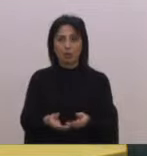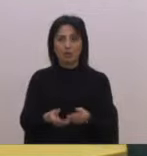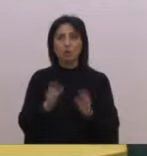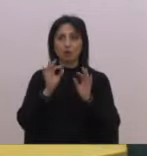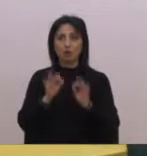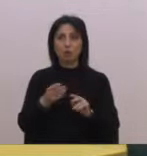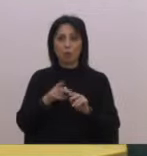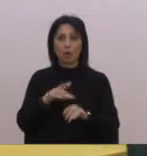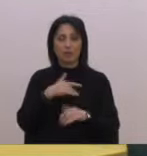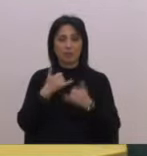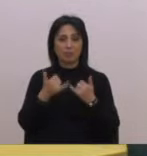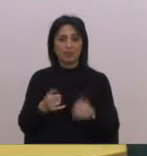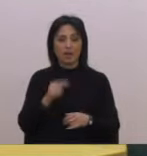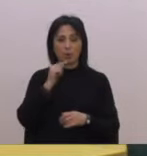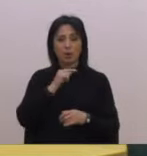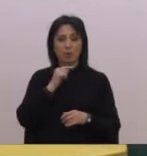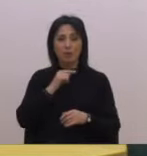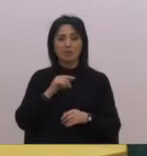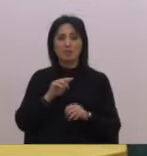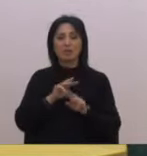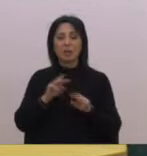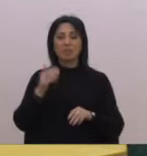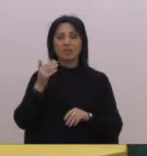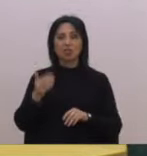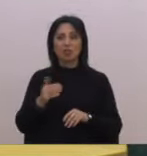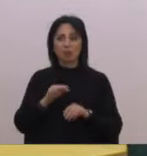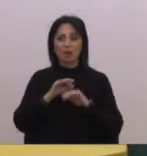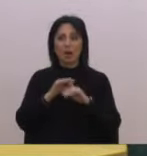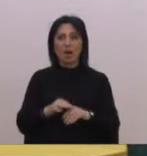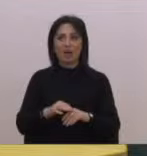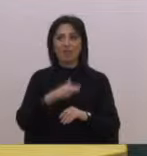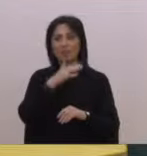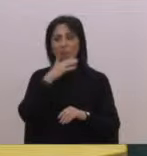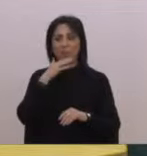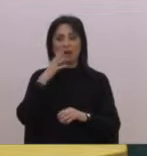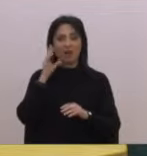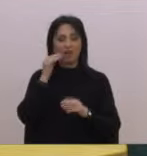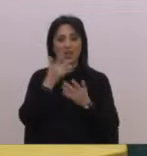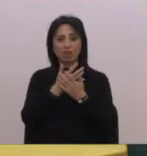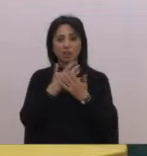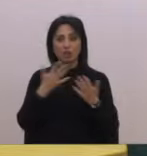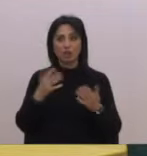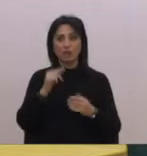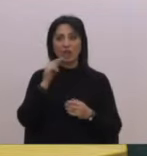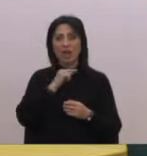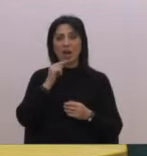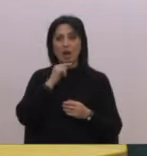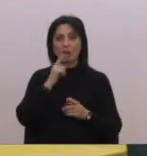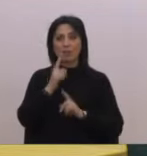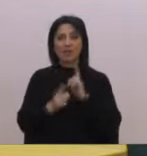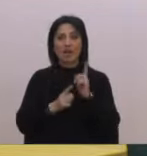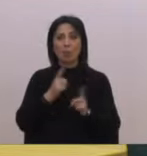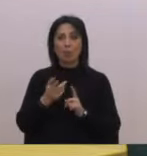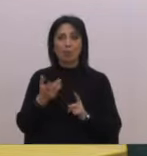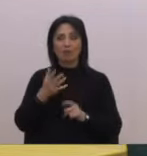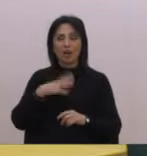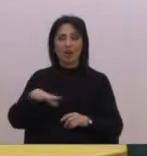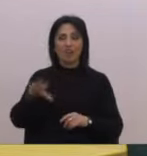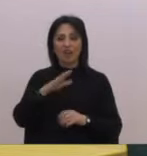სწორედ ამას ემსახურება ეკონომიკის სამინისტროს მიერ გატარებული ის მრავალრიცხოვანი ეკონომიკური რეფორმები, რომელიც